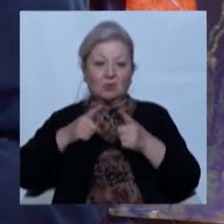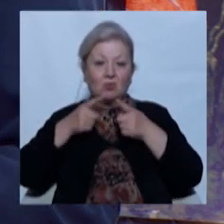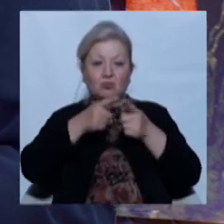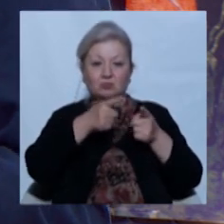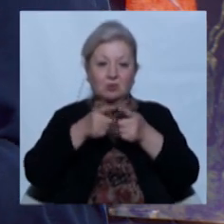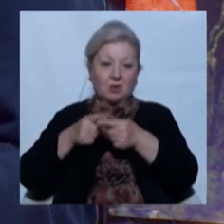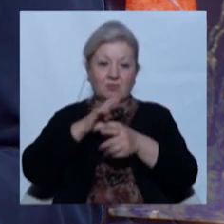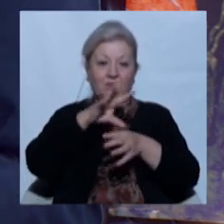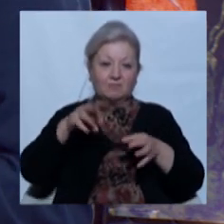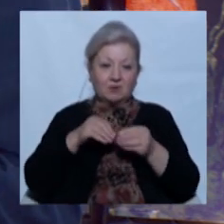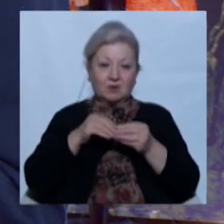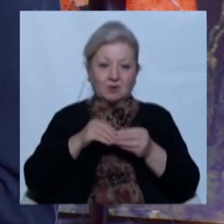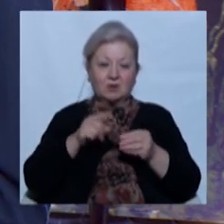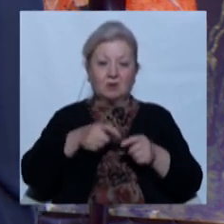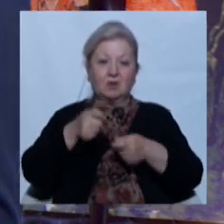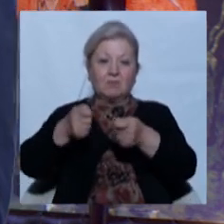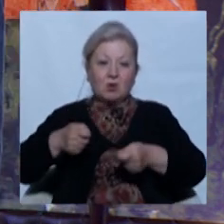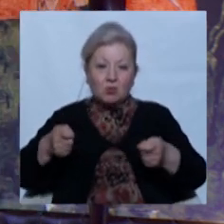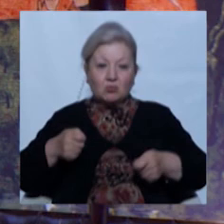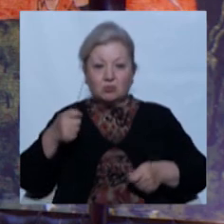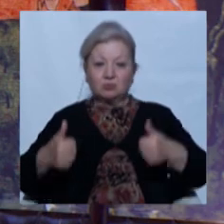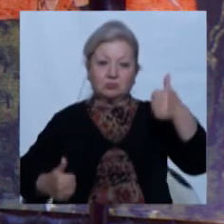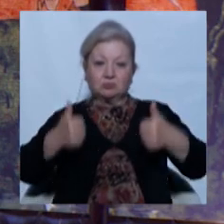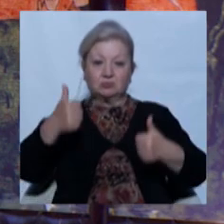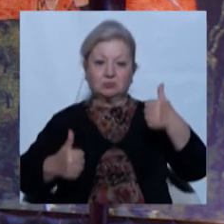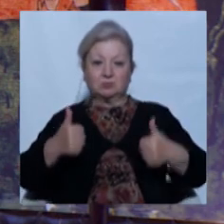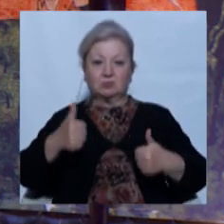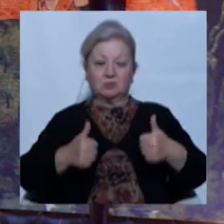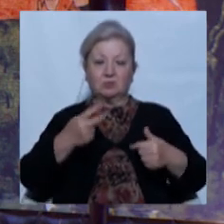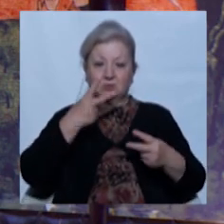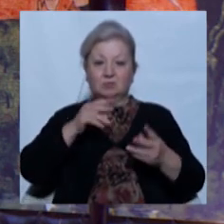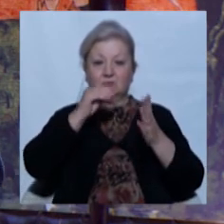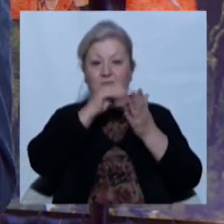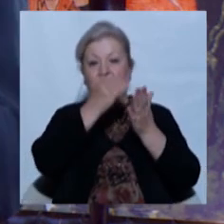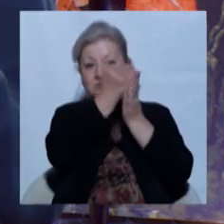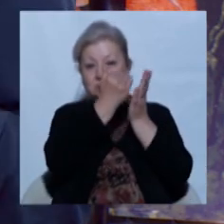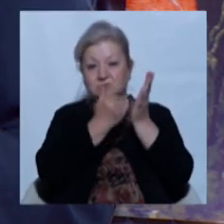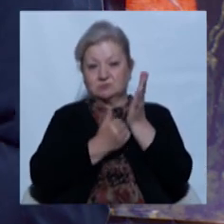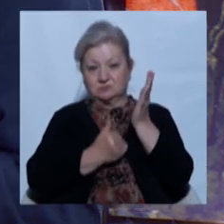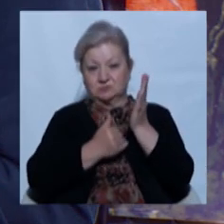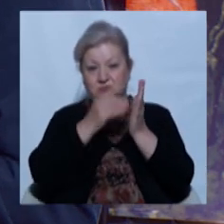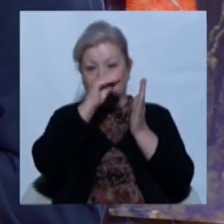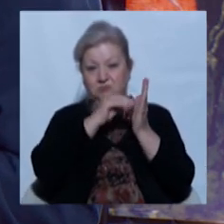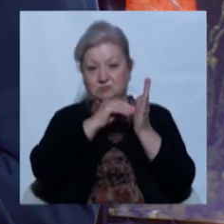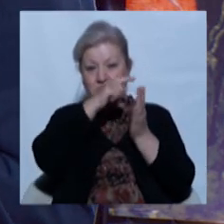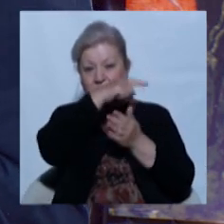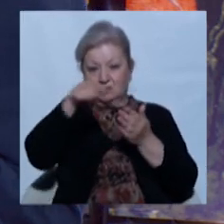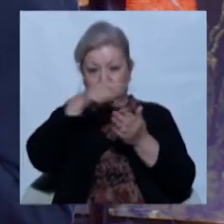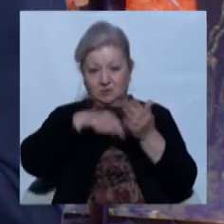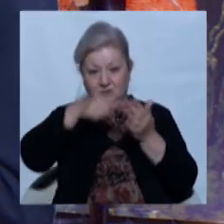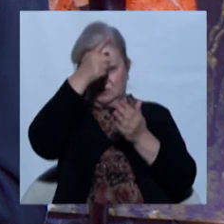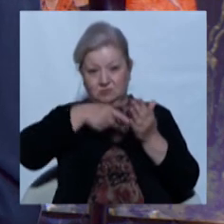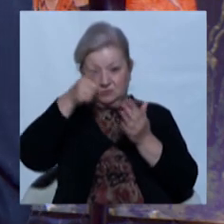კუთხეები მეურნეობის დარგების მიხედვით, და რომ ცხრილი რომ გააკეთოთ, დახაზოთ ცხრილი,